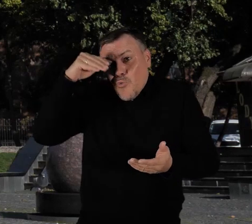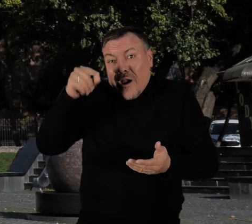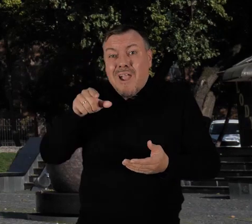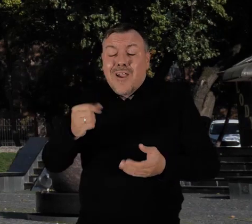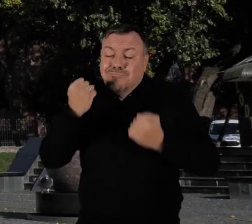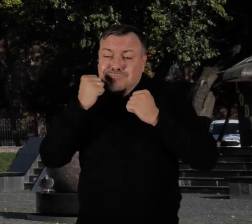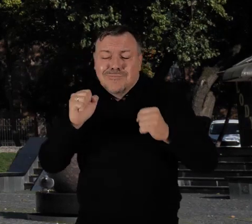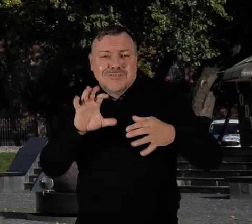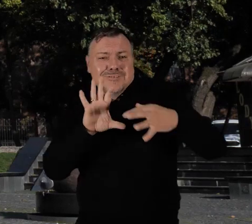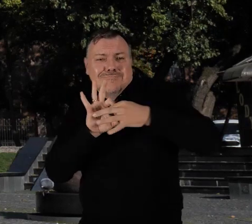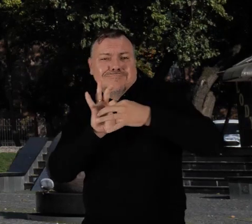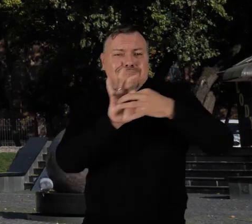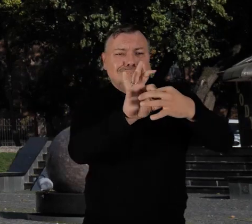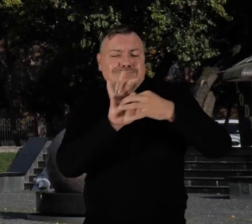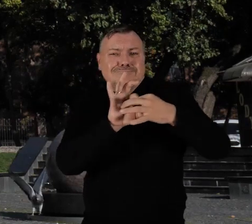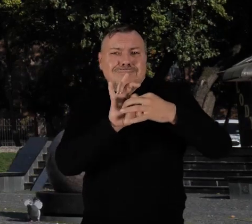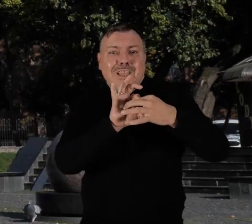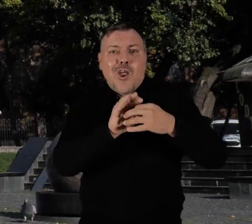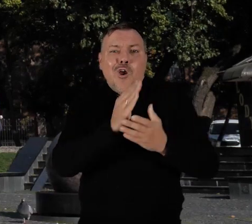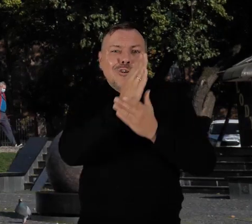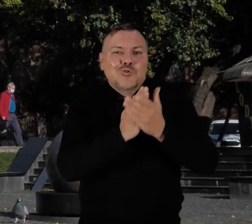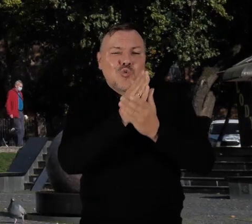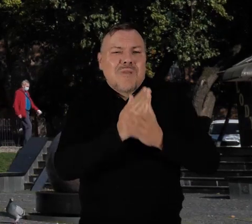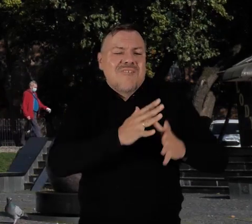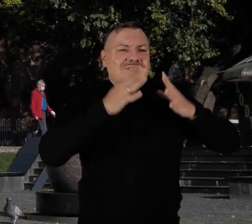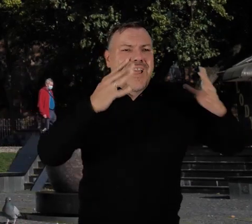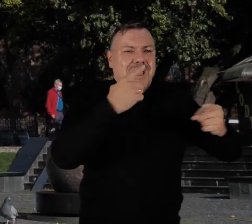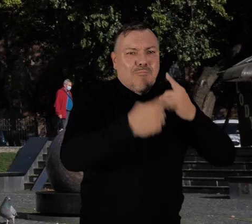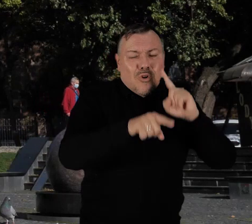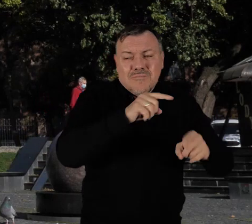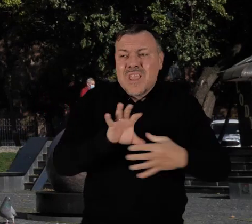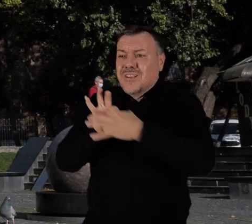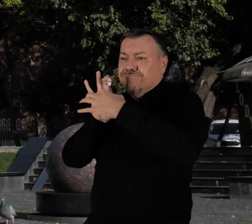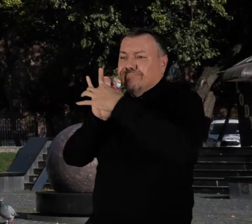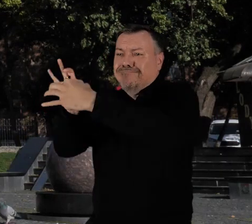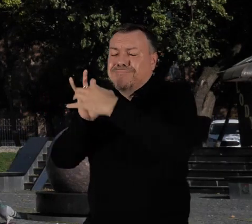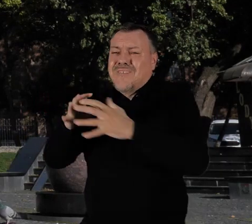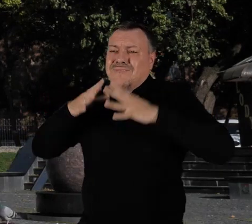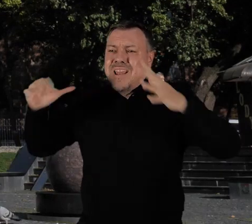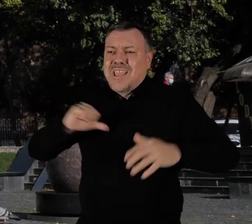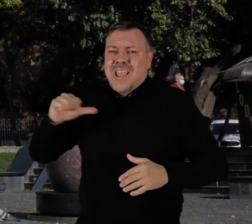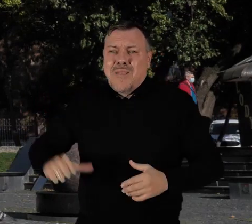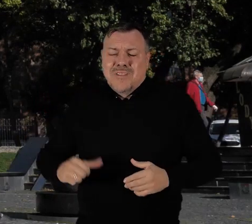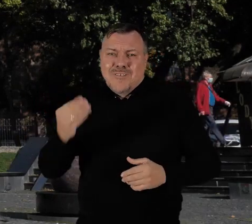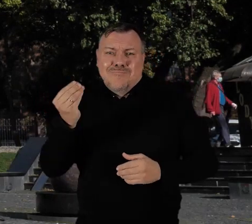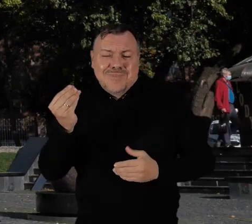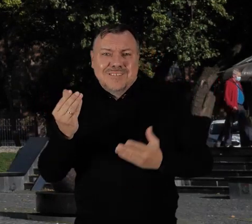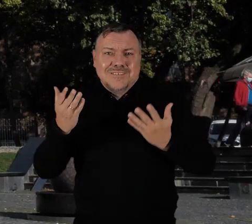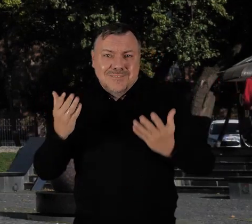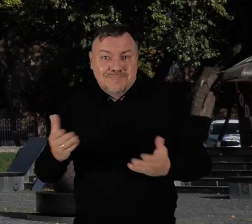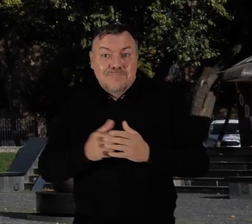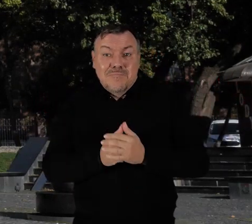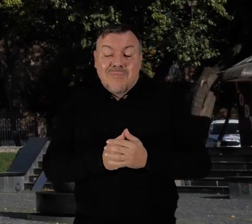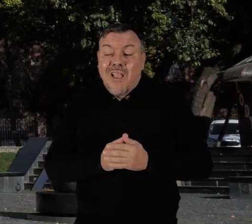że nauka znalazła się bardziej niż w poprzednich epokach w służbie wielkiej polityki i wielkiego kapitału. Idzie